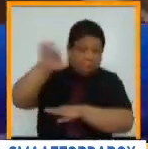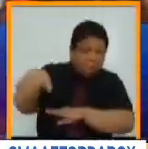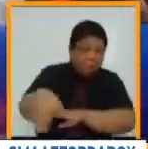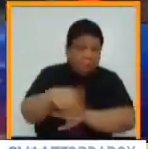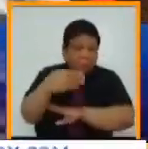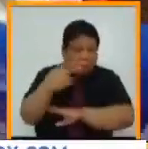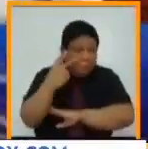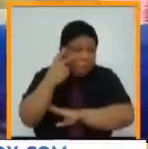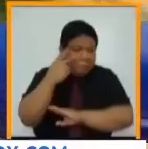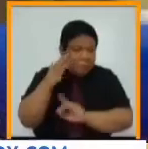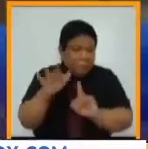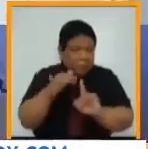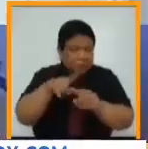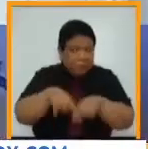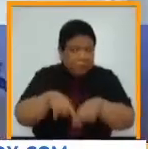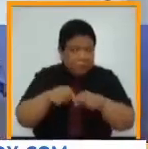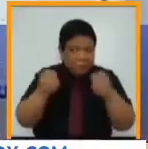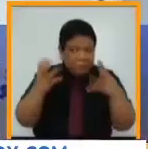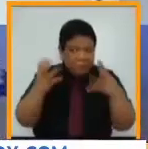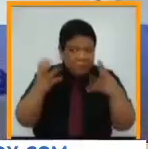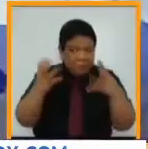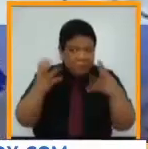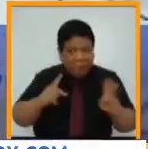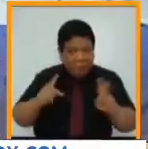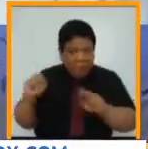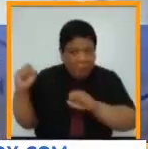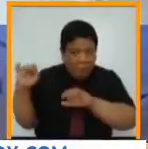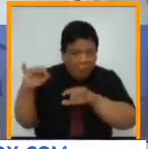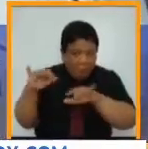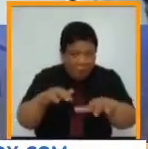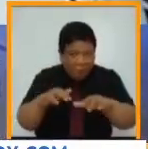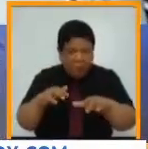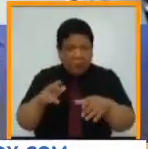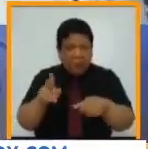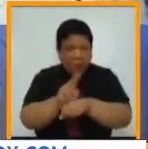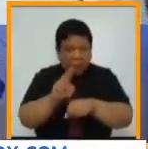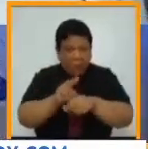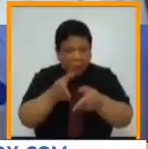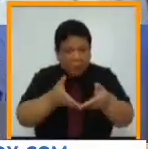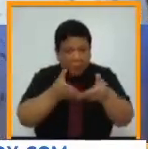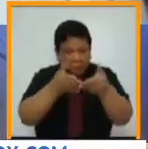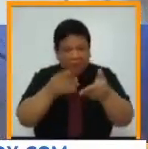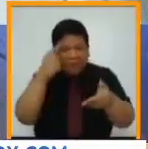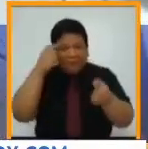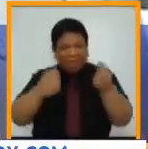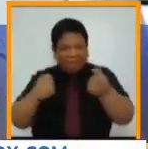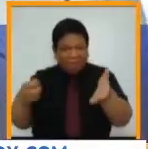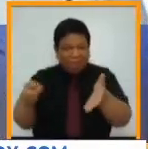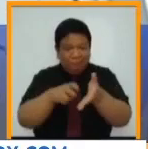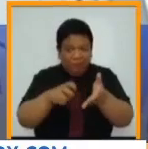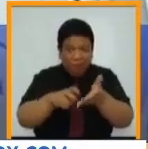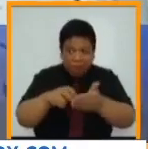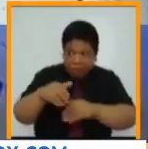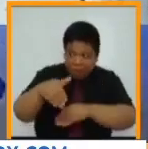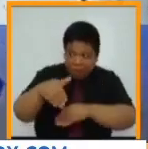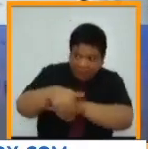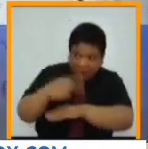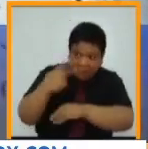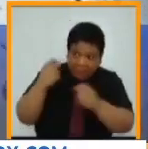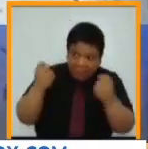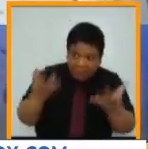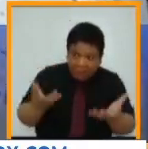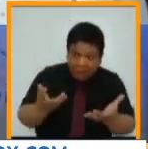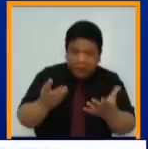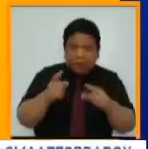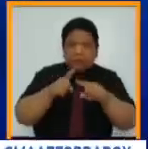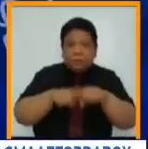kayo ang mukuan sa gabi, eh, siyempre, increase na mo ang among pire nga